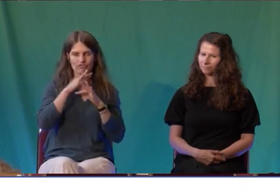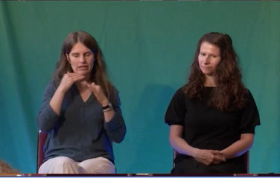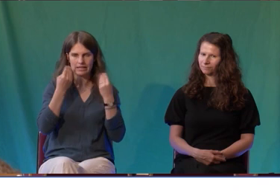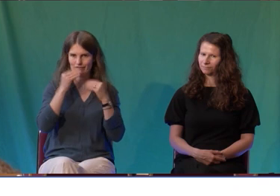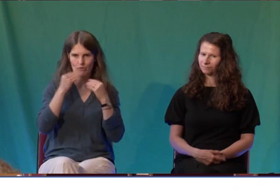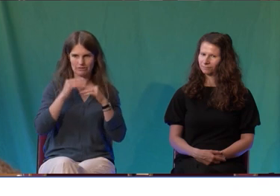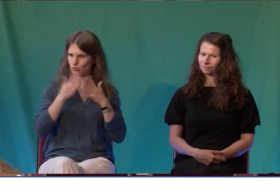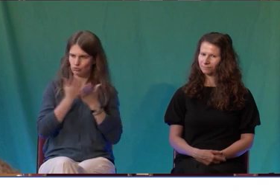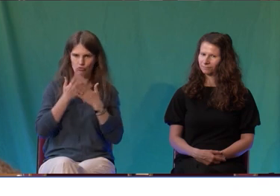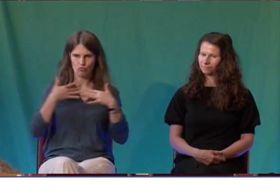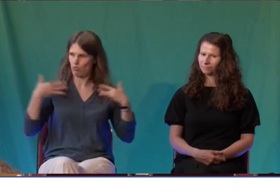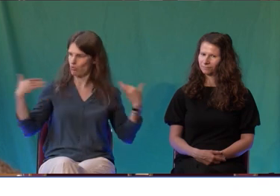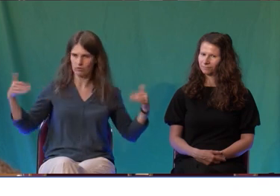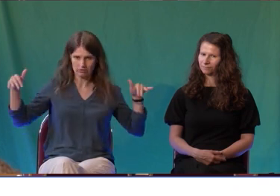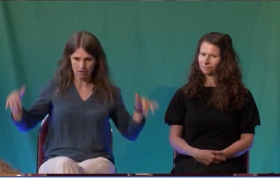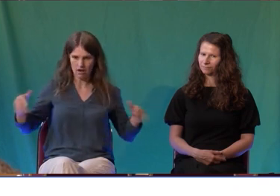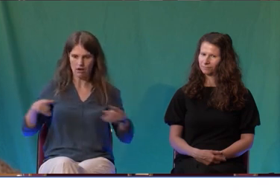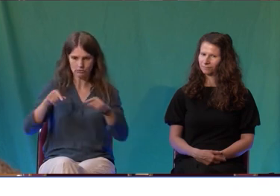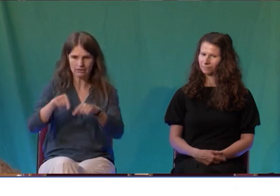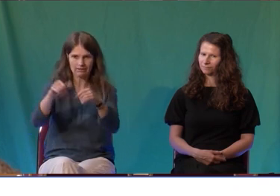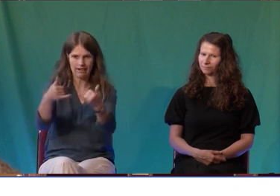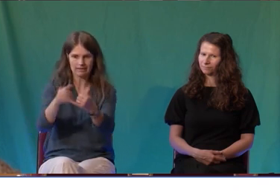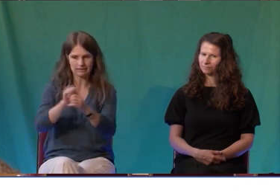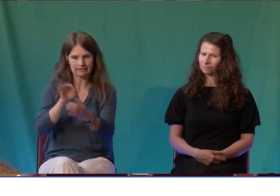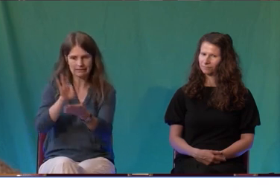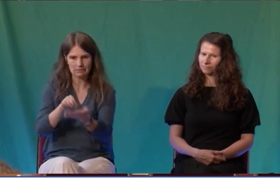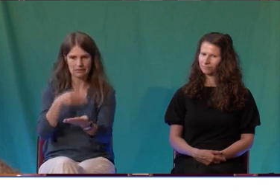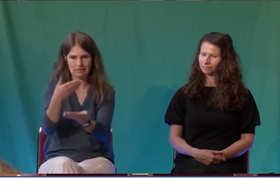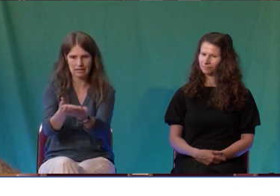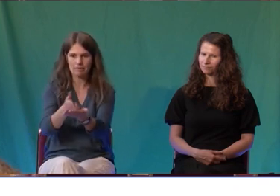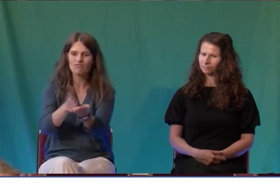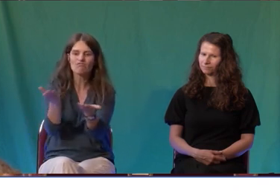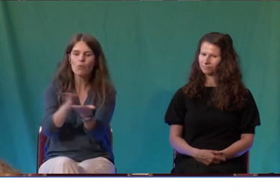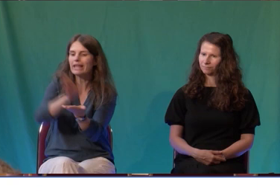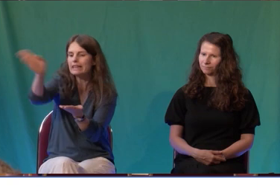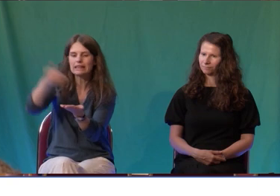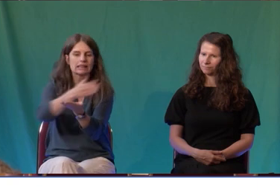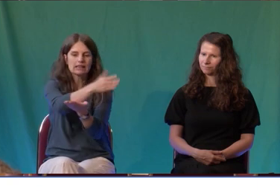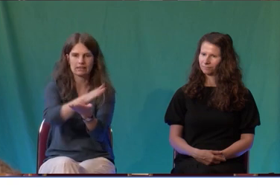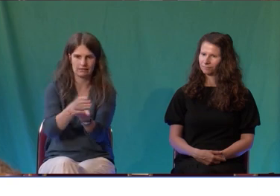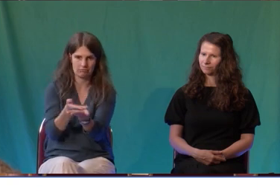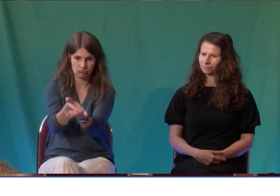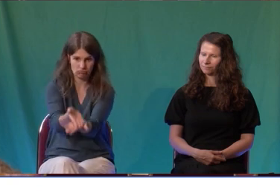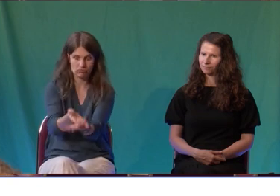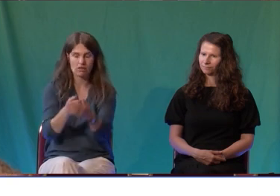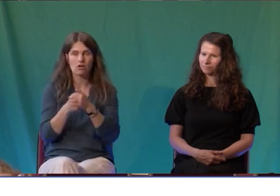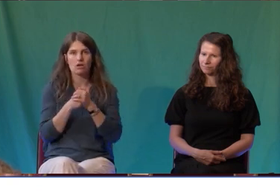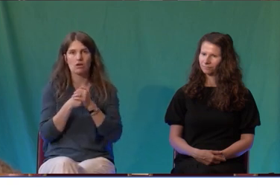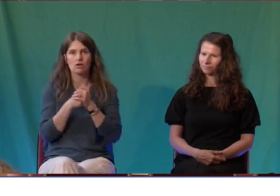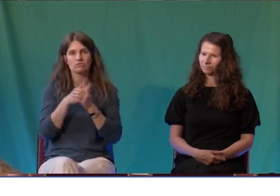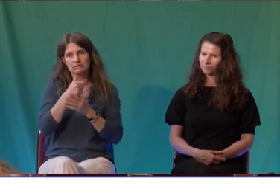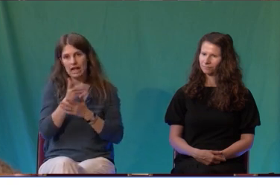Tipps bekommen wohin sie gehen können und es geht auch um die Frage was